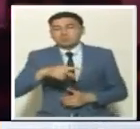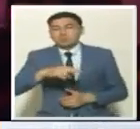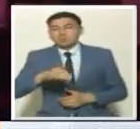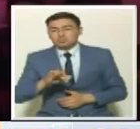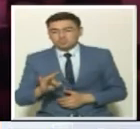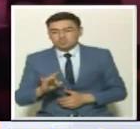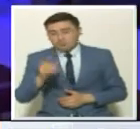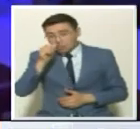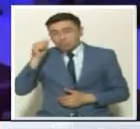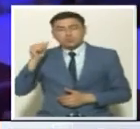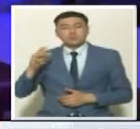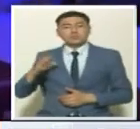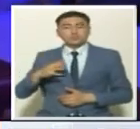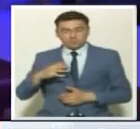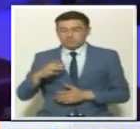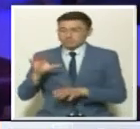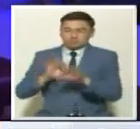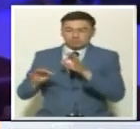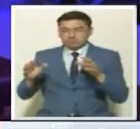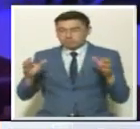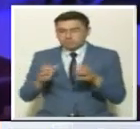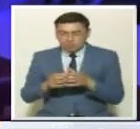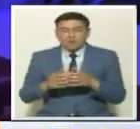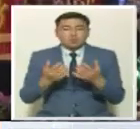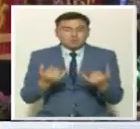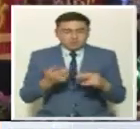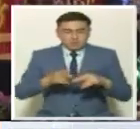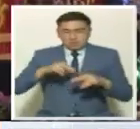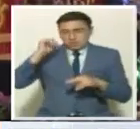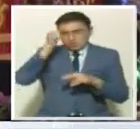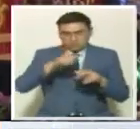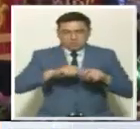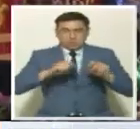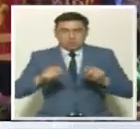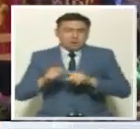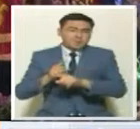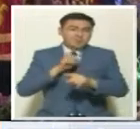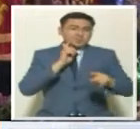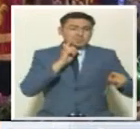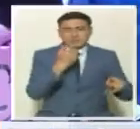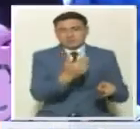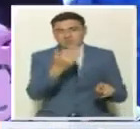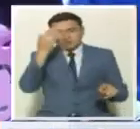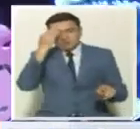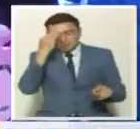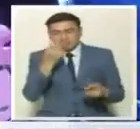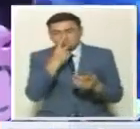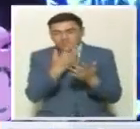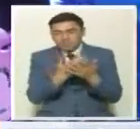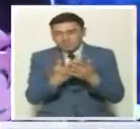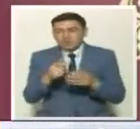өткен жылы оқуларын тәмамдап, биыл Маңғыстауда қобызшылар тобын құрған жас өнерпаздардың өнерін тамашалап, сәттілік